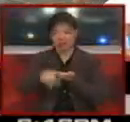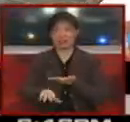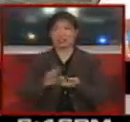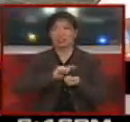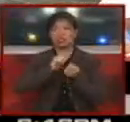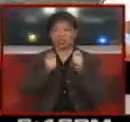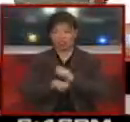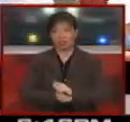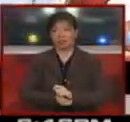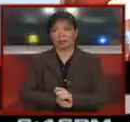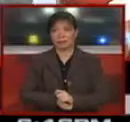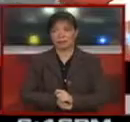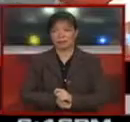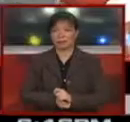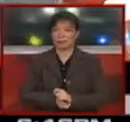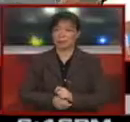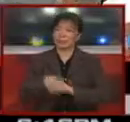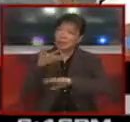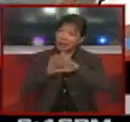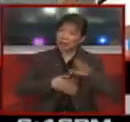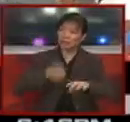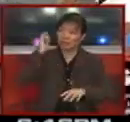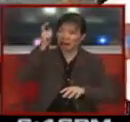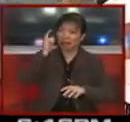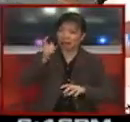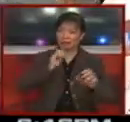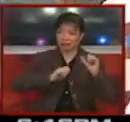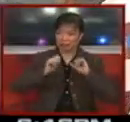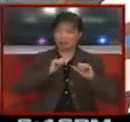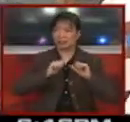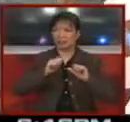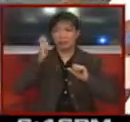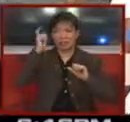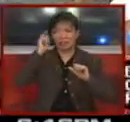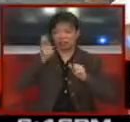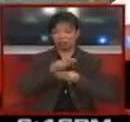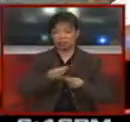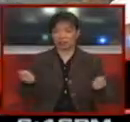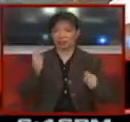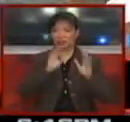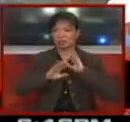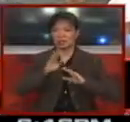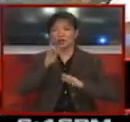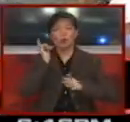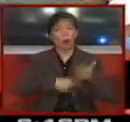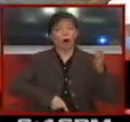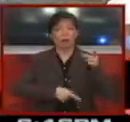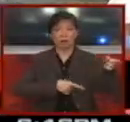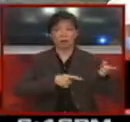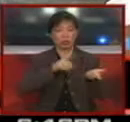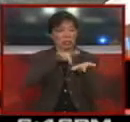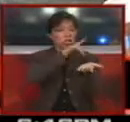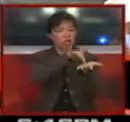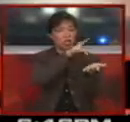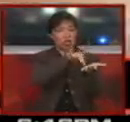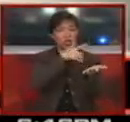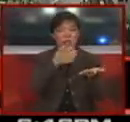ay mabilis na aksyon, ibalik sa mamamayan ang kinuha sa kanilang bilyong-bilyong